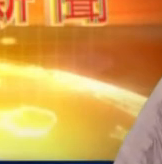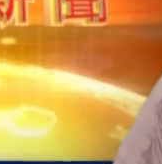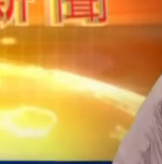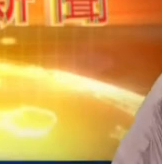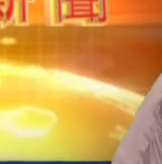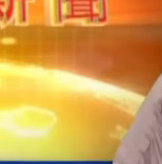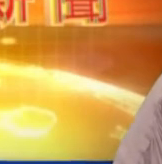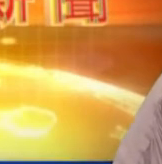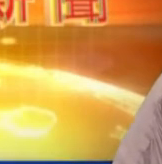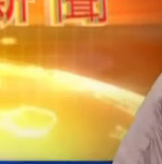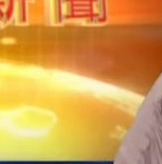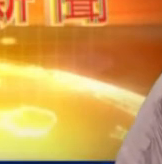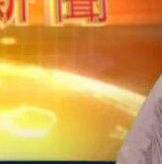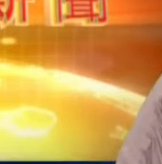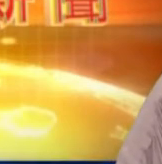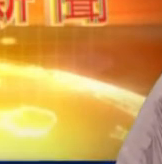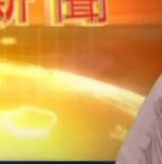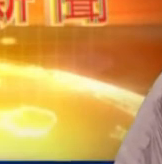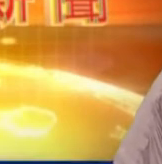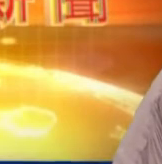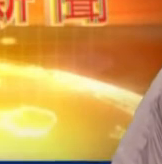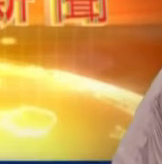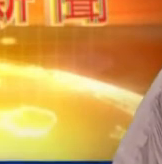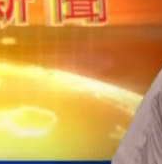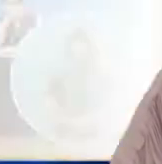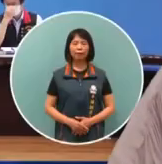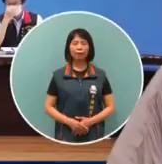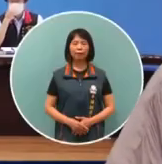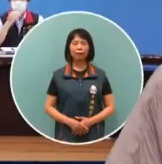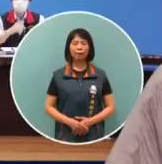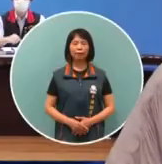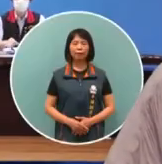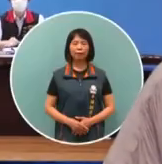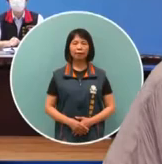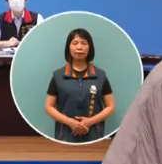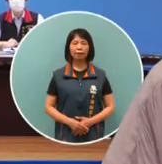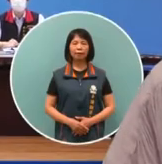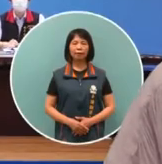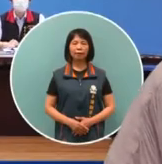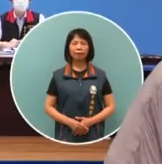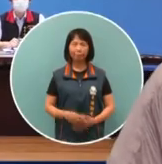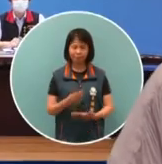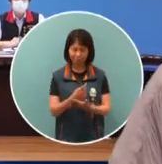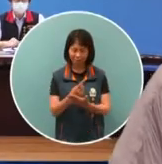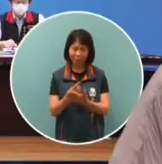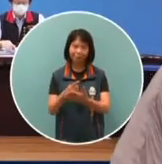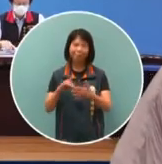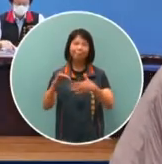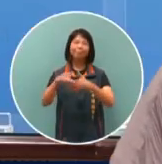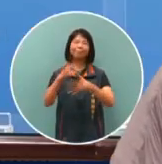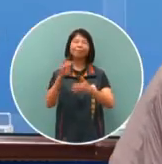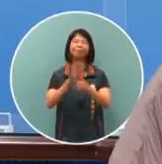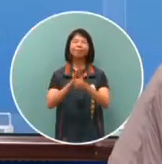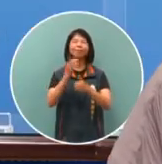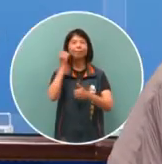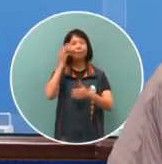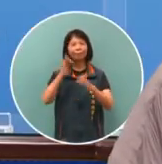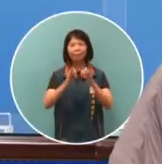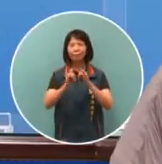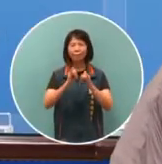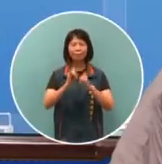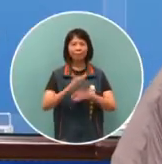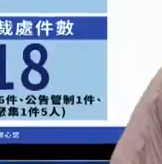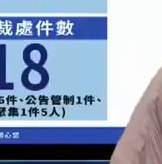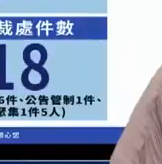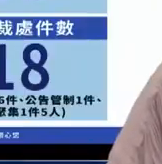吴立朗、余文祥，大家好，欢迎收看6月7号的大花莲地方新闻，我是主播高双双。所以一开始先带大家来关心这一波的疫